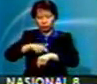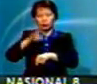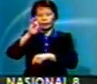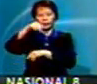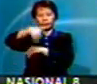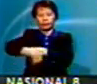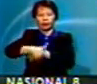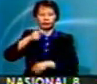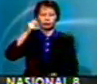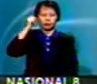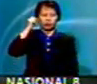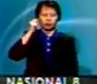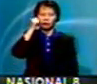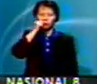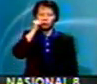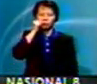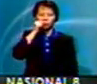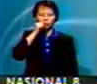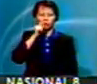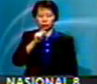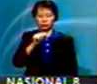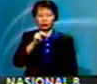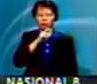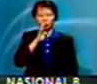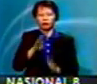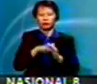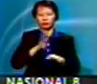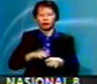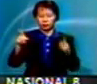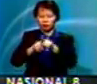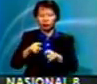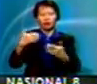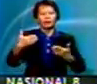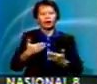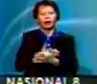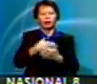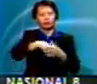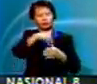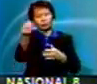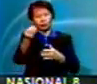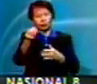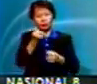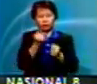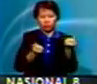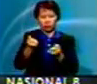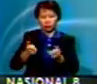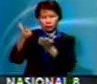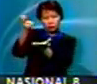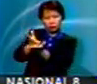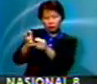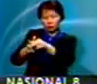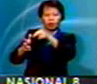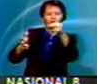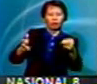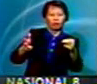8 malam tadi. Gadis tersebut, Miss Tan, berkata ketika kejadian dia baru sahaja meninggalkan kereta yang diletakkan di hadapan